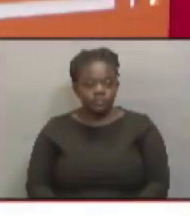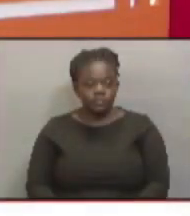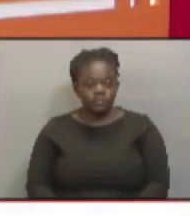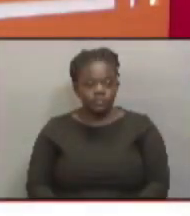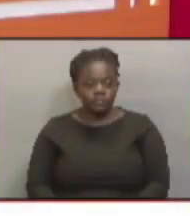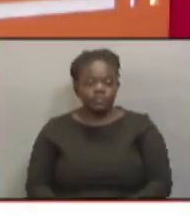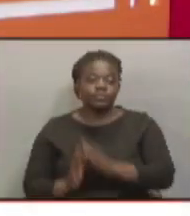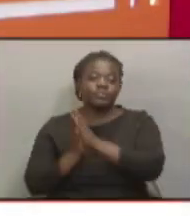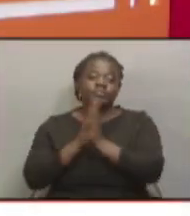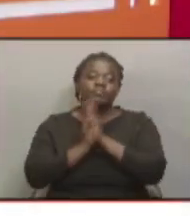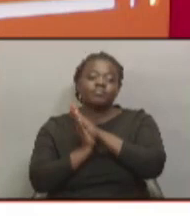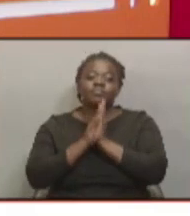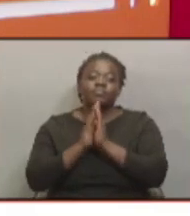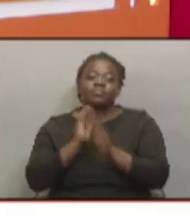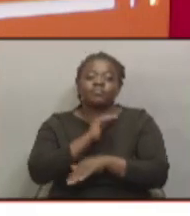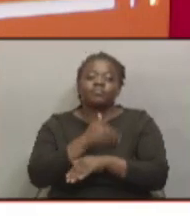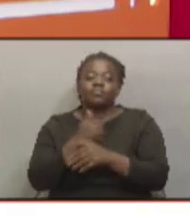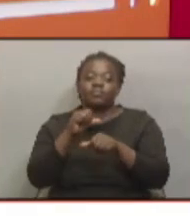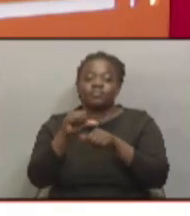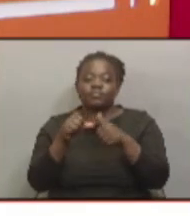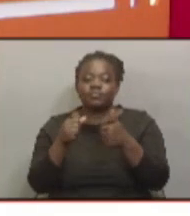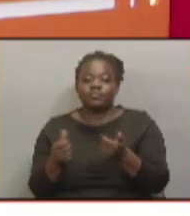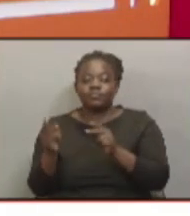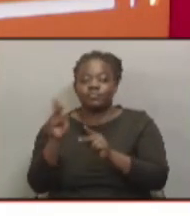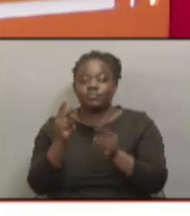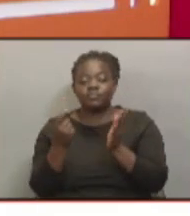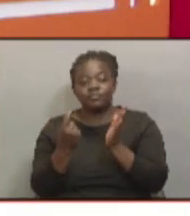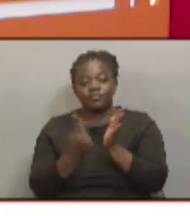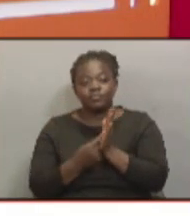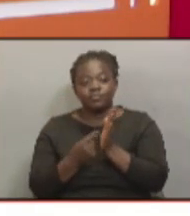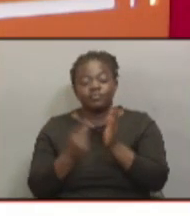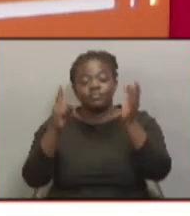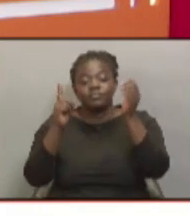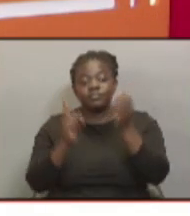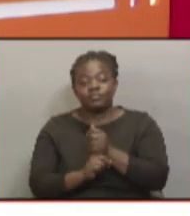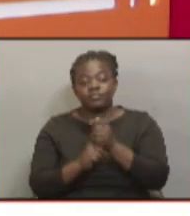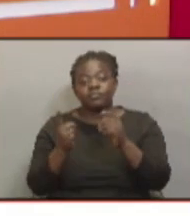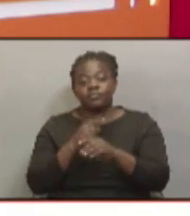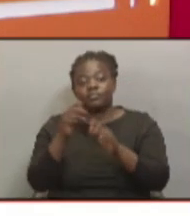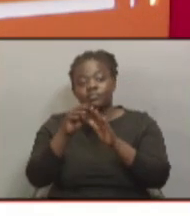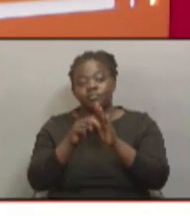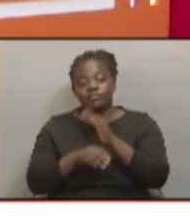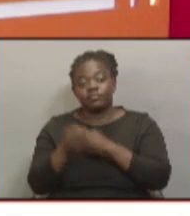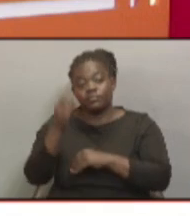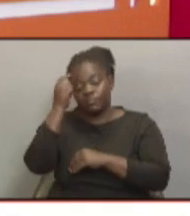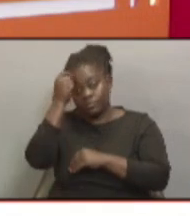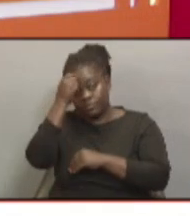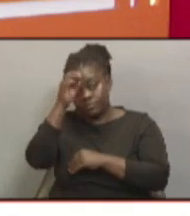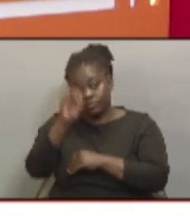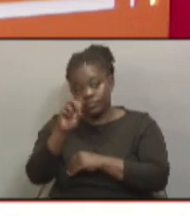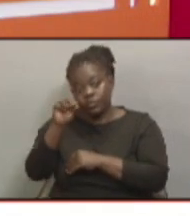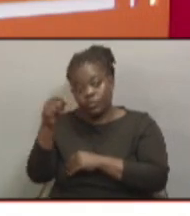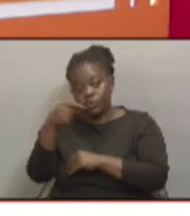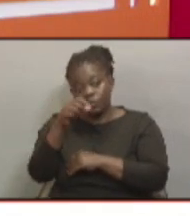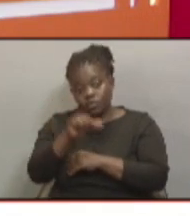Ate mu mboozi zaffe ezikwata ku bannayuganda abaganyuddwa mu pulogulaamu ya gavumenti y'emyoga,